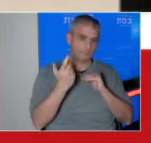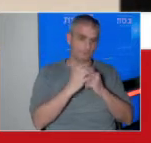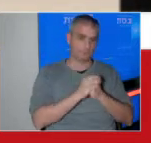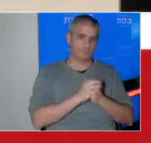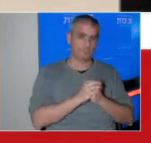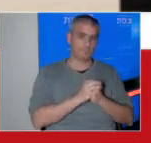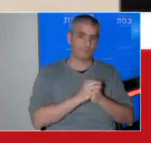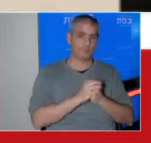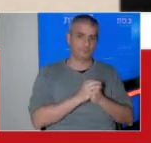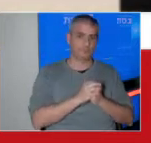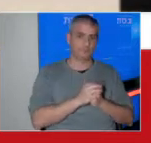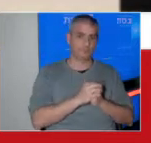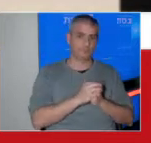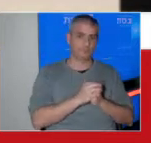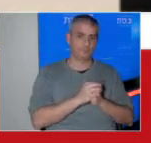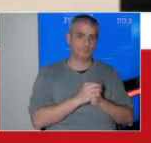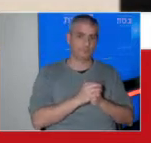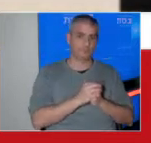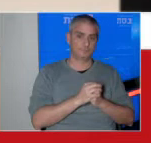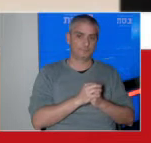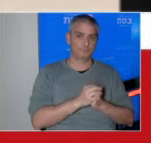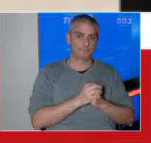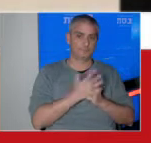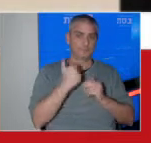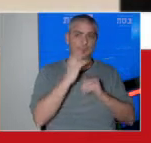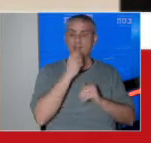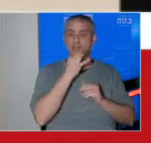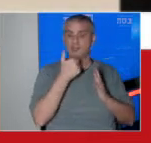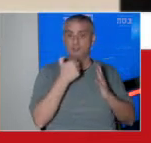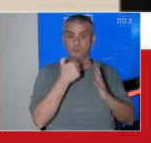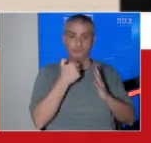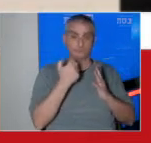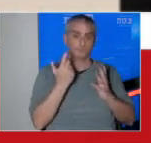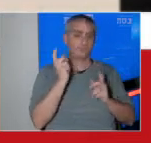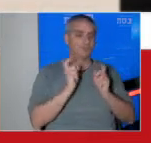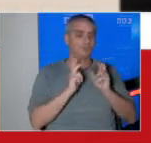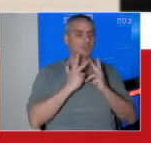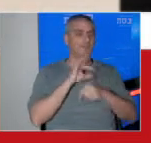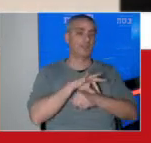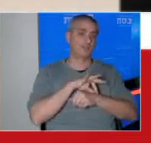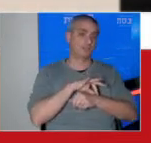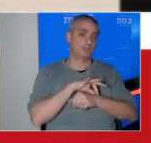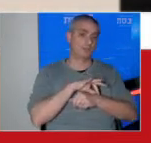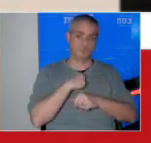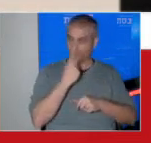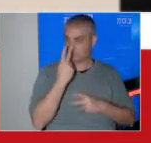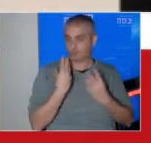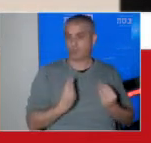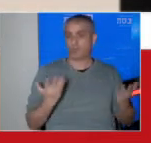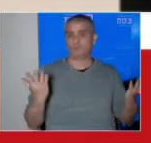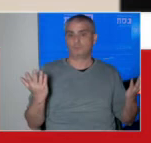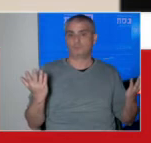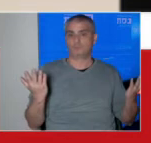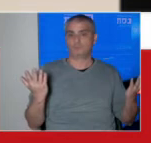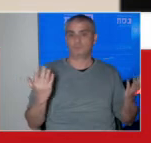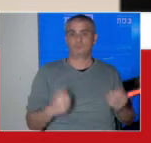כן. שזה, כן, וזה היה מעל גיל 60, ואנשי צוות רפואי, וראינו כי טוב, אז אי אפשר